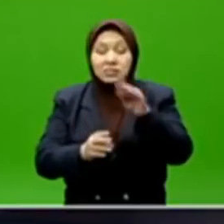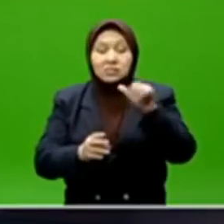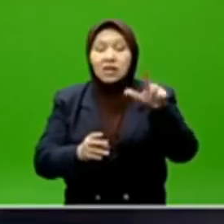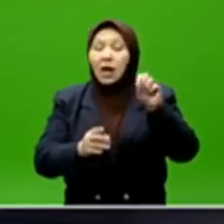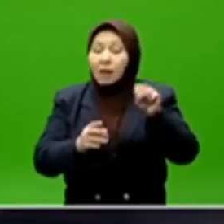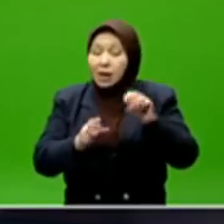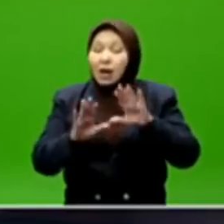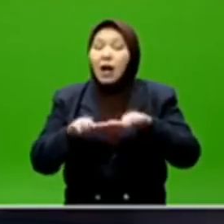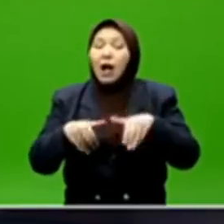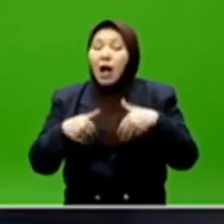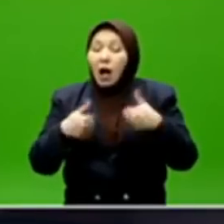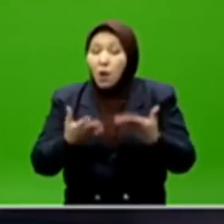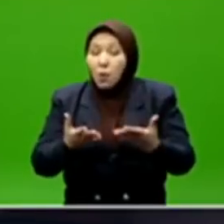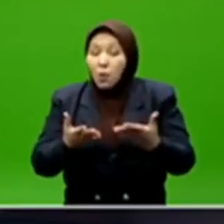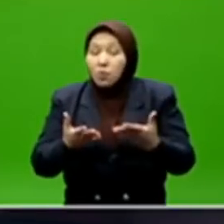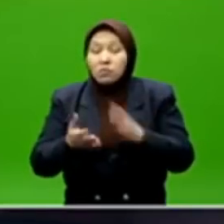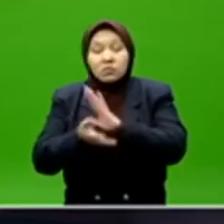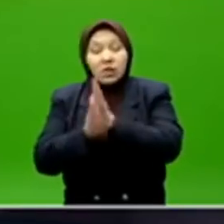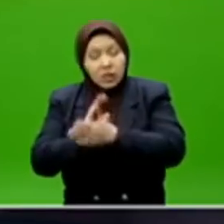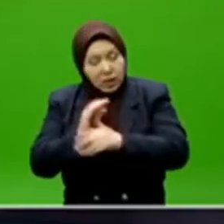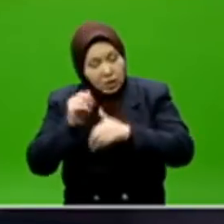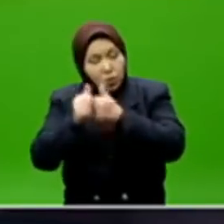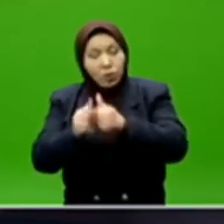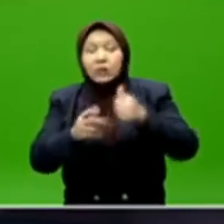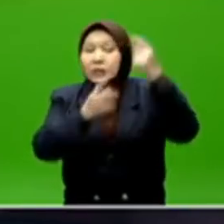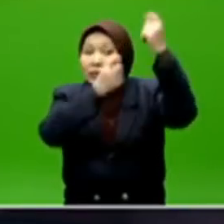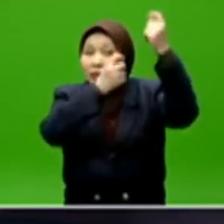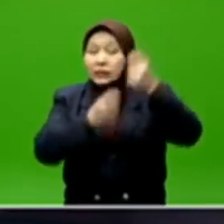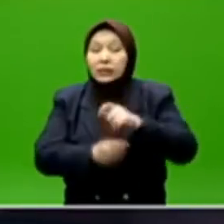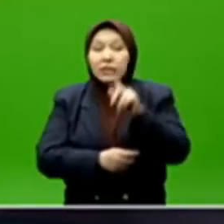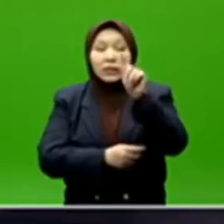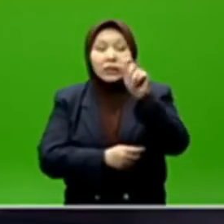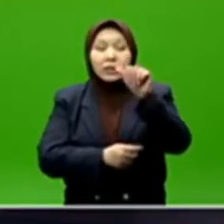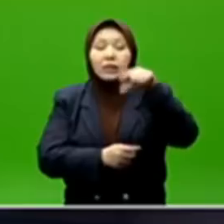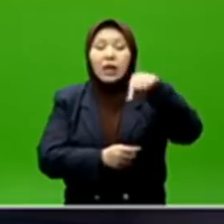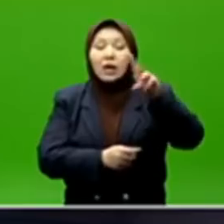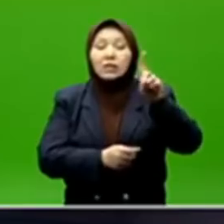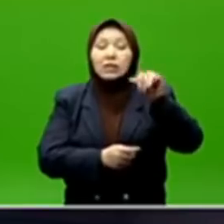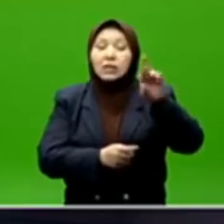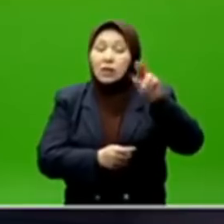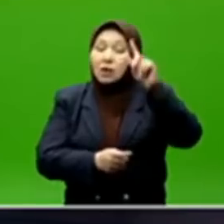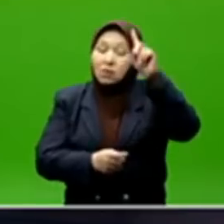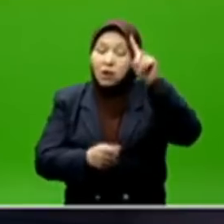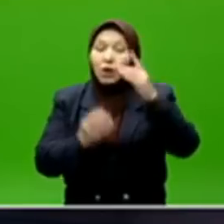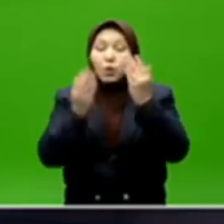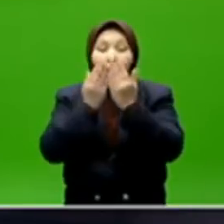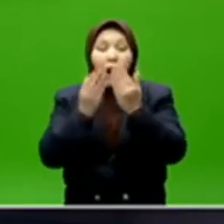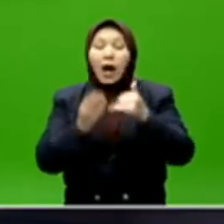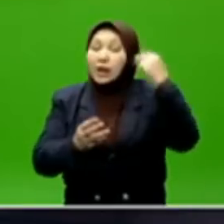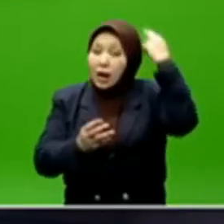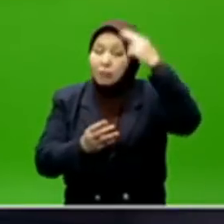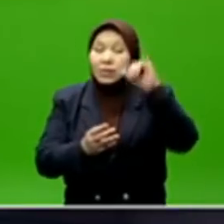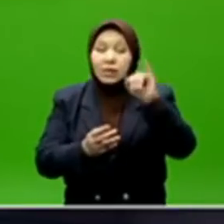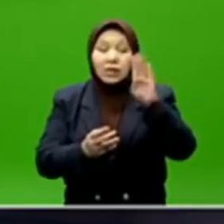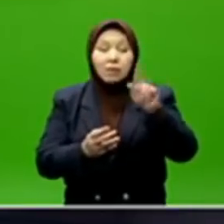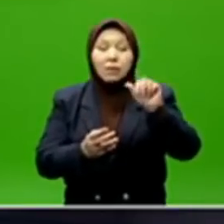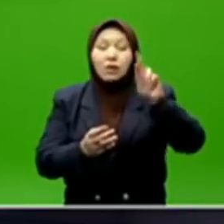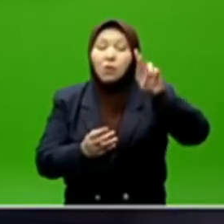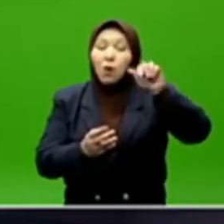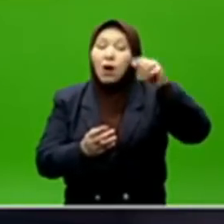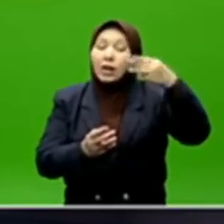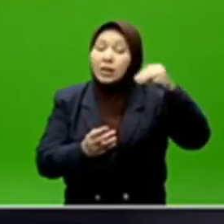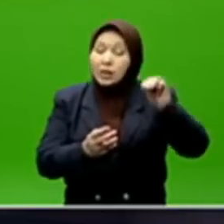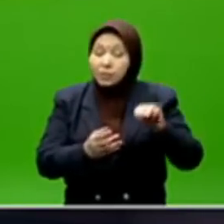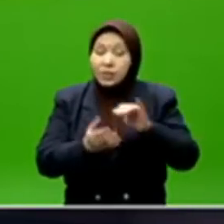jalan syariat dan juga kepada takdir Allah Subhanahu Wa Taala. Doa Nabi Ibrahim, wajnubni wa baniya